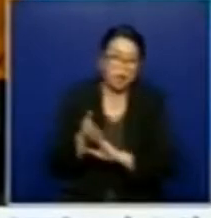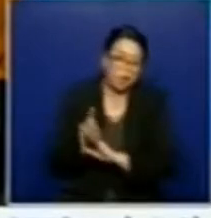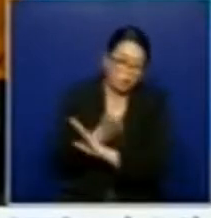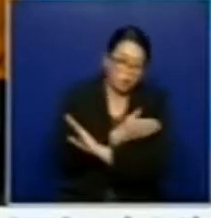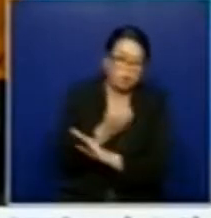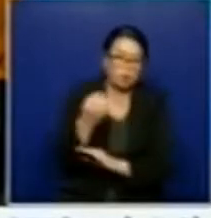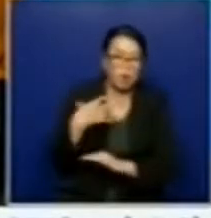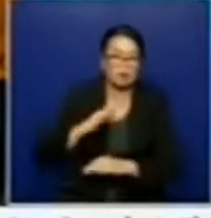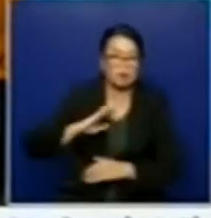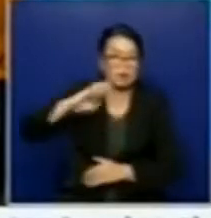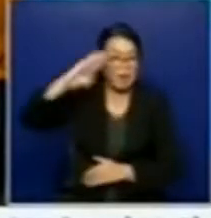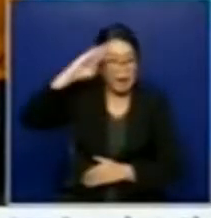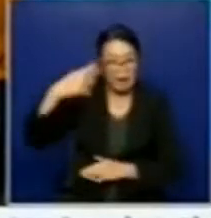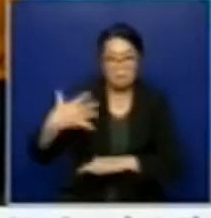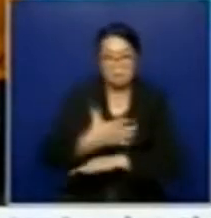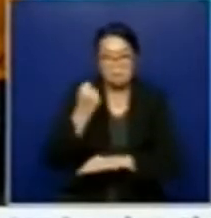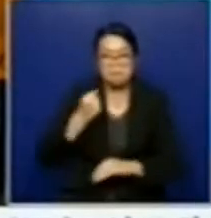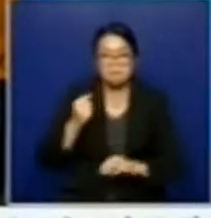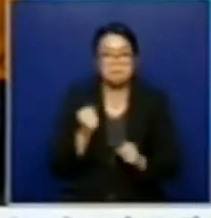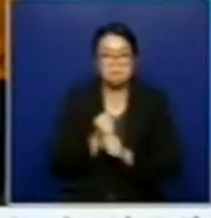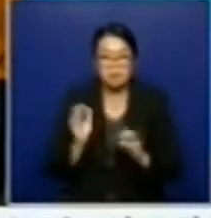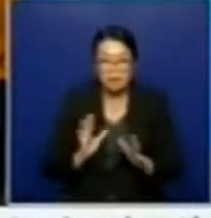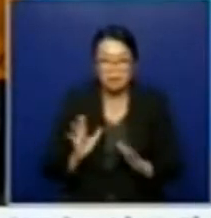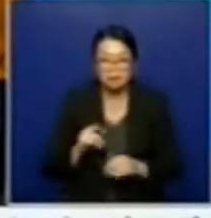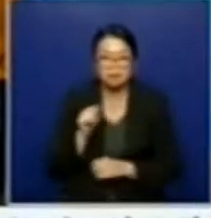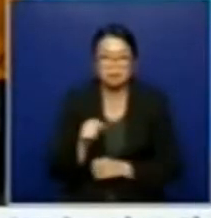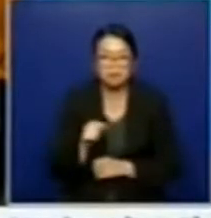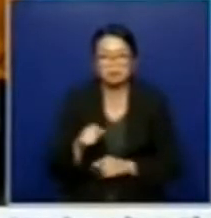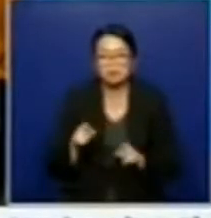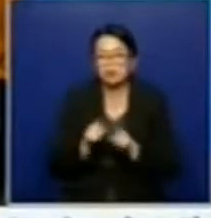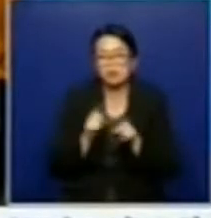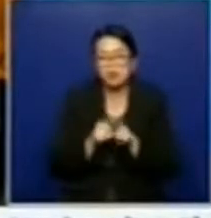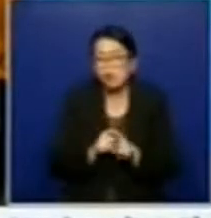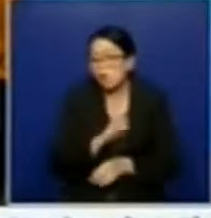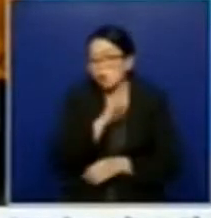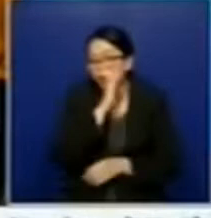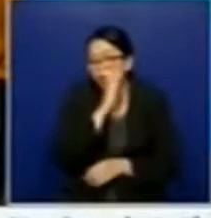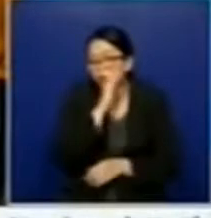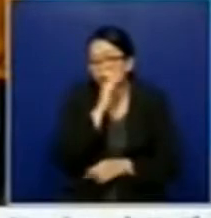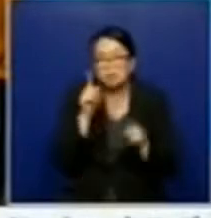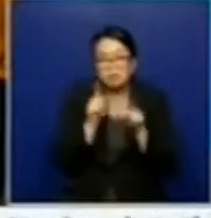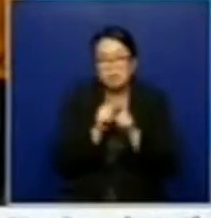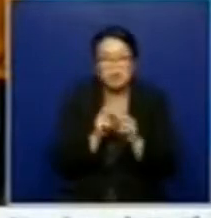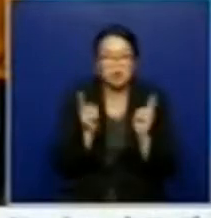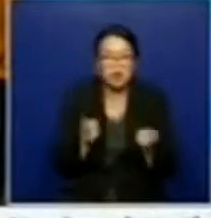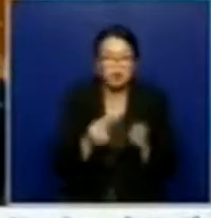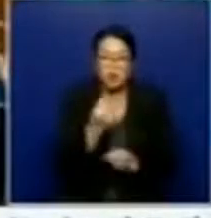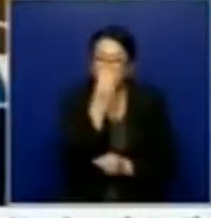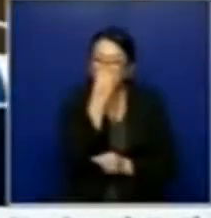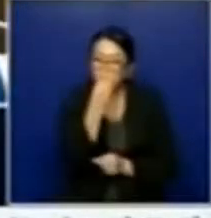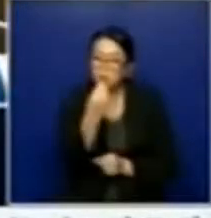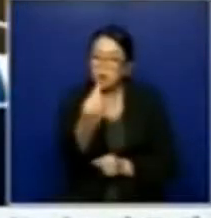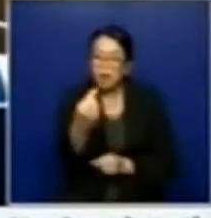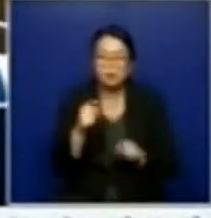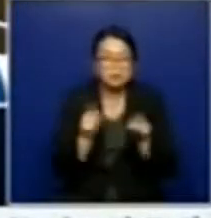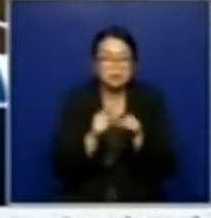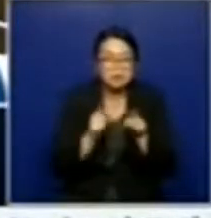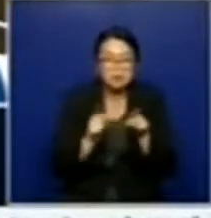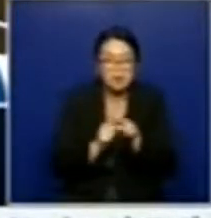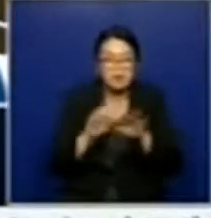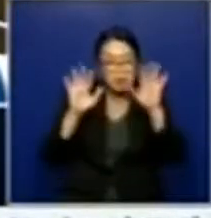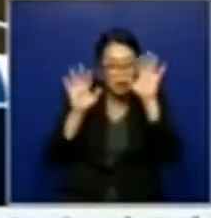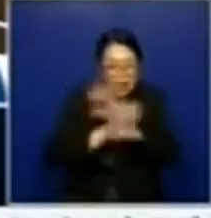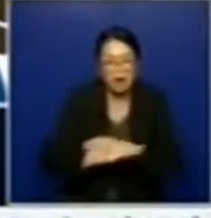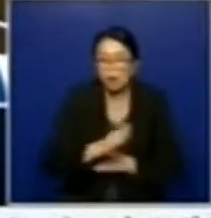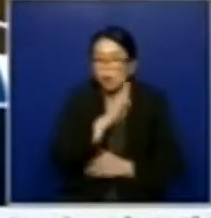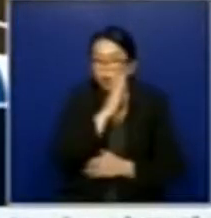รัฐประหารจนถึงวันนี้ท่านก็ยังคงคาแรคเตอร์พินอคคิโอคีปลุกความเจ้าเล่ห์เก็บซ่อนเจตนาที่แท้จริงภายใต้หน้ากากคนดีมาตลอด ก็